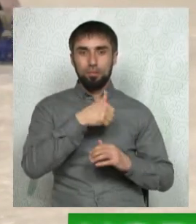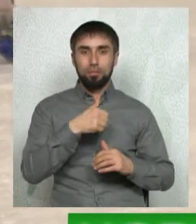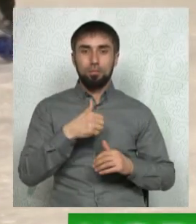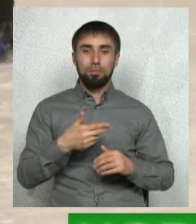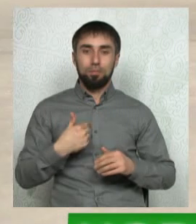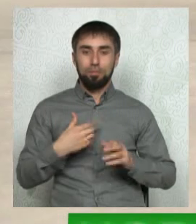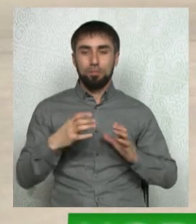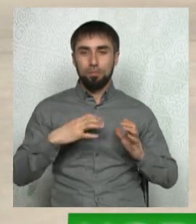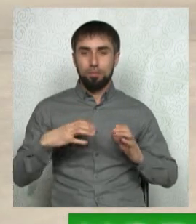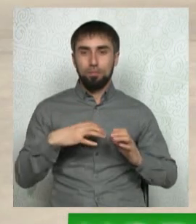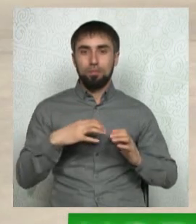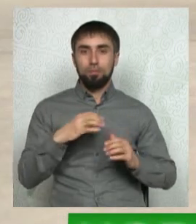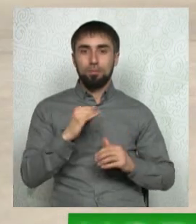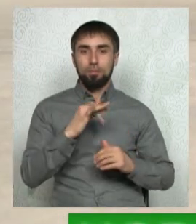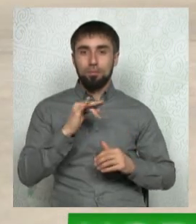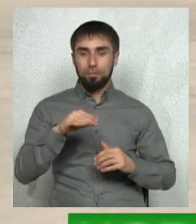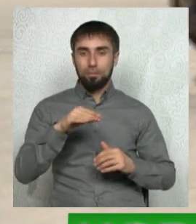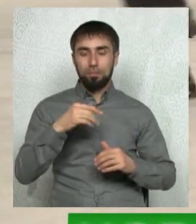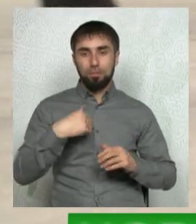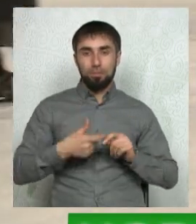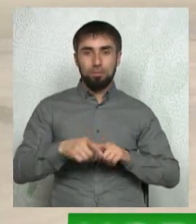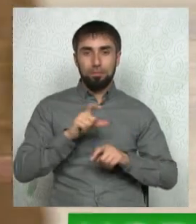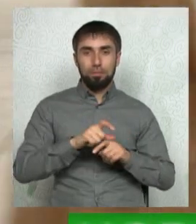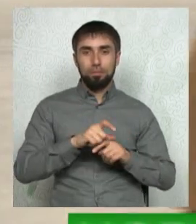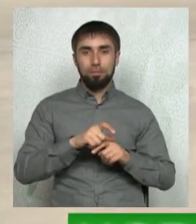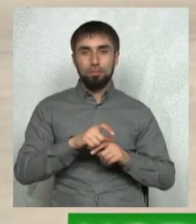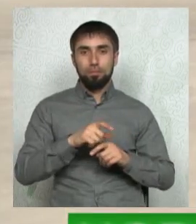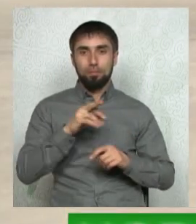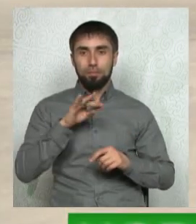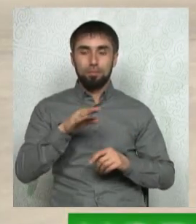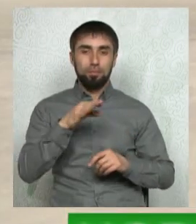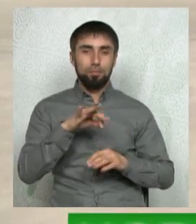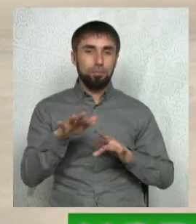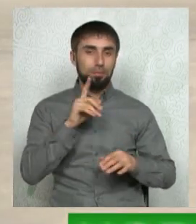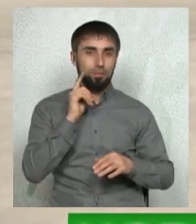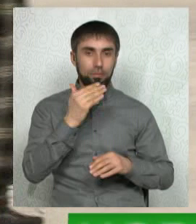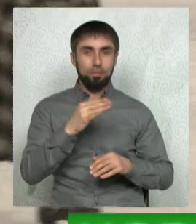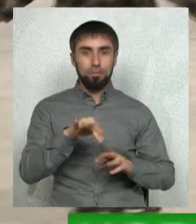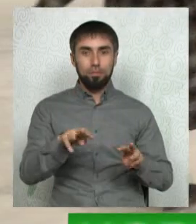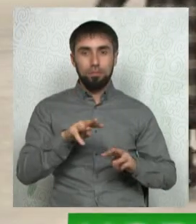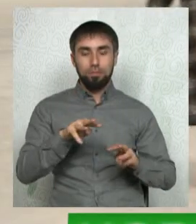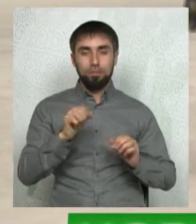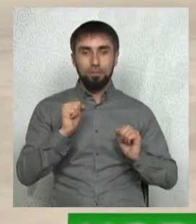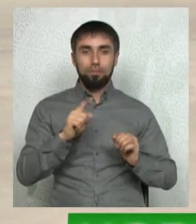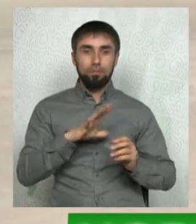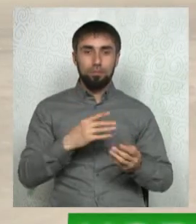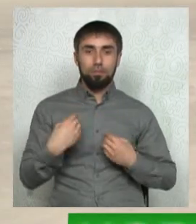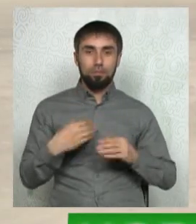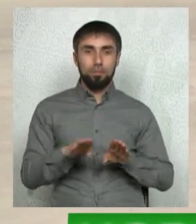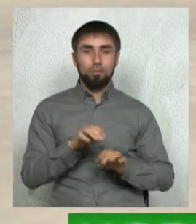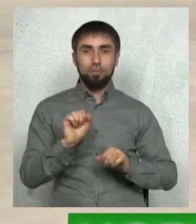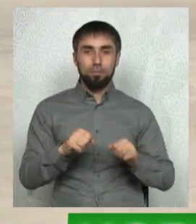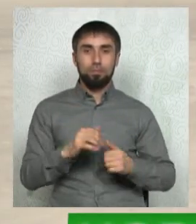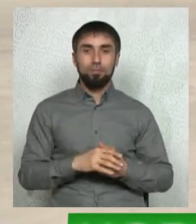студенты университета, и нам очень спасибо Комитету по делам молодежи и Минспорту, что предоставили нам такую